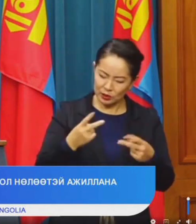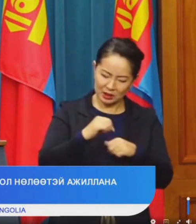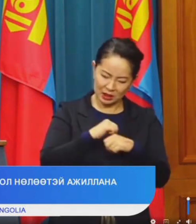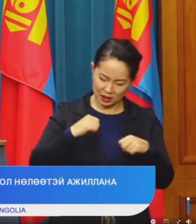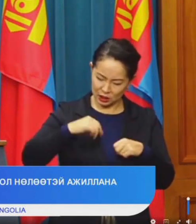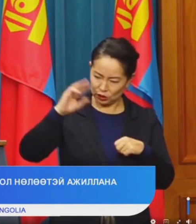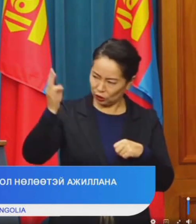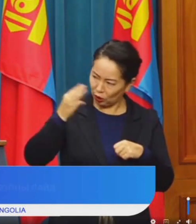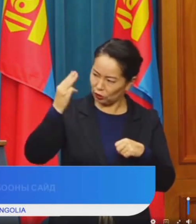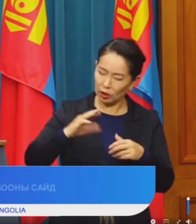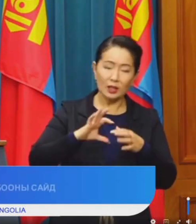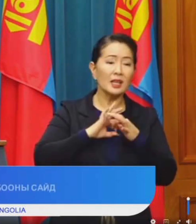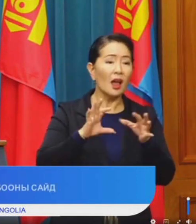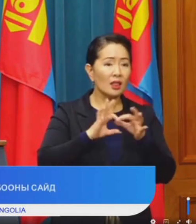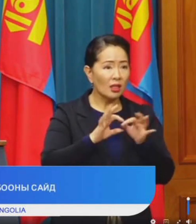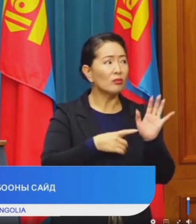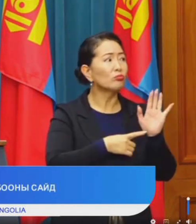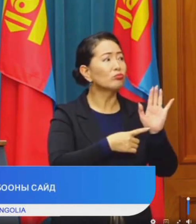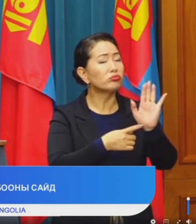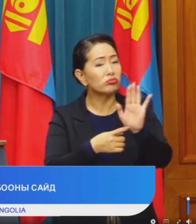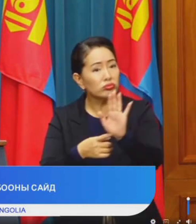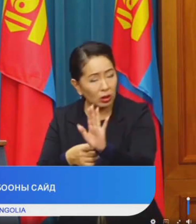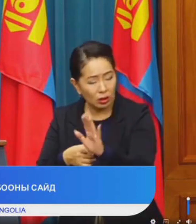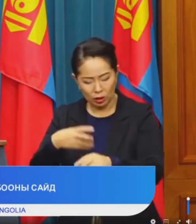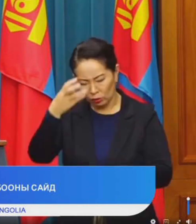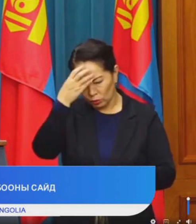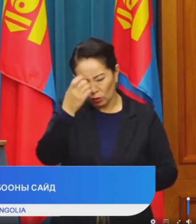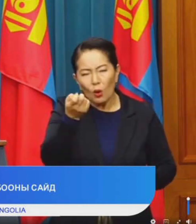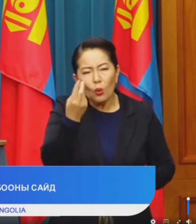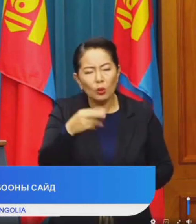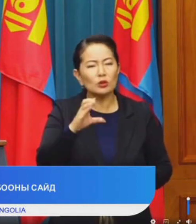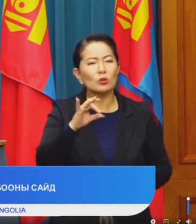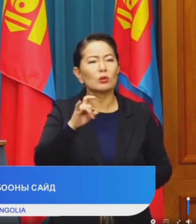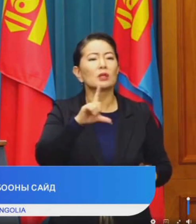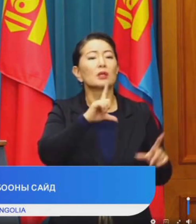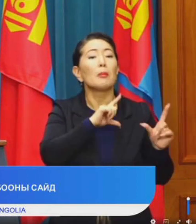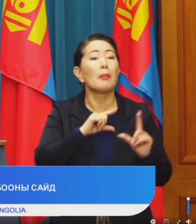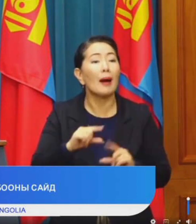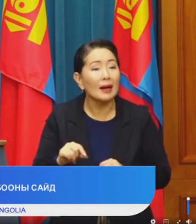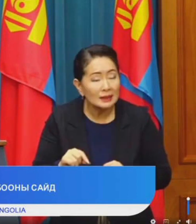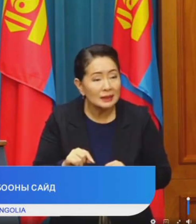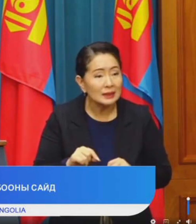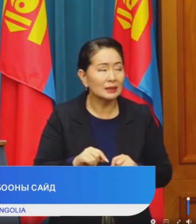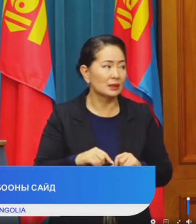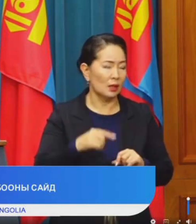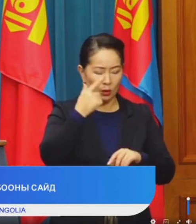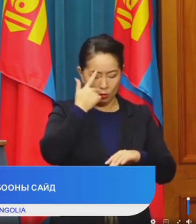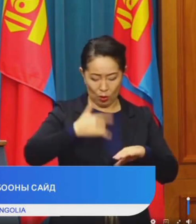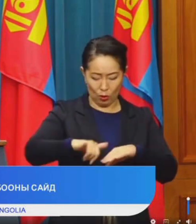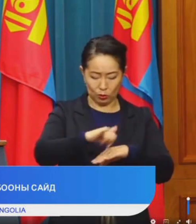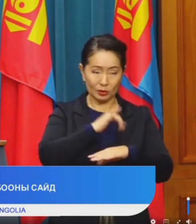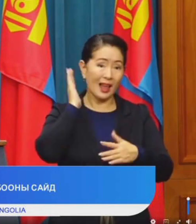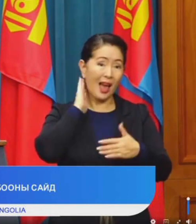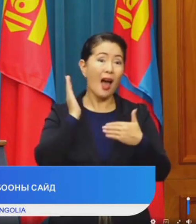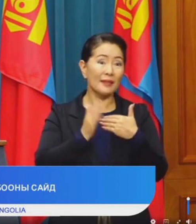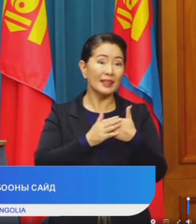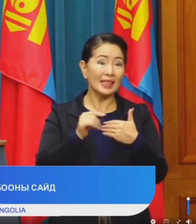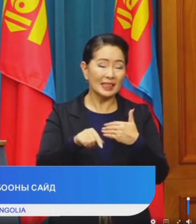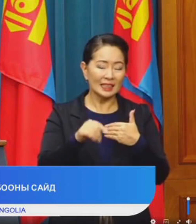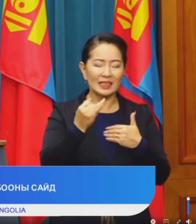тод урдан шуурхаа нээлттэй болгосноор төрийн хүнд сурт буурна. За цаашлаад бол манай улс бол хөгжлийн